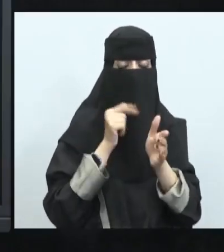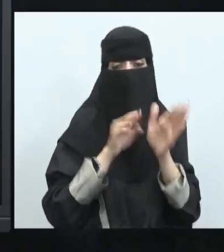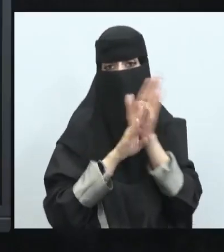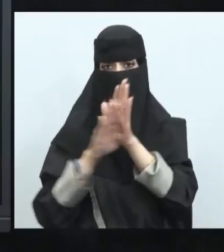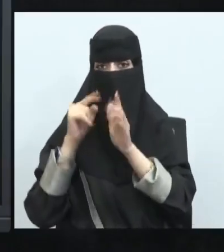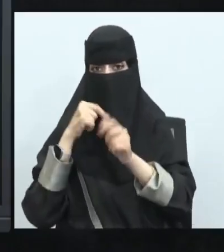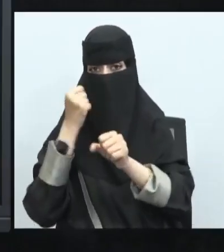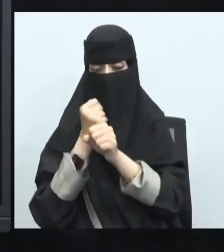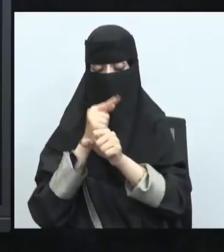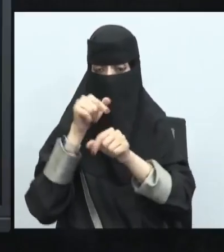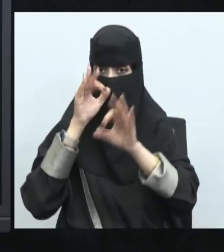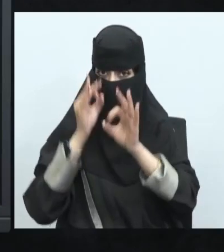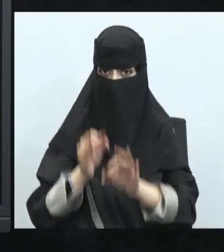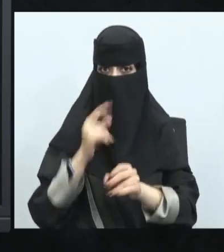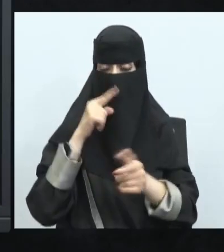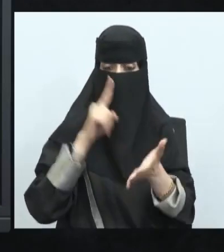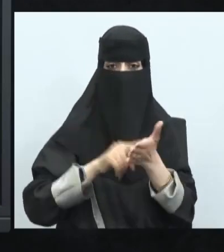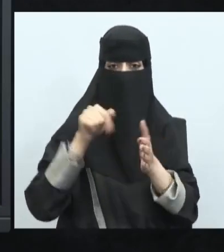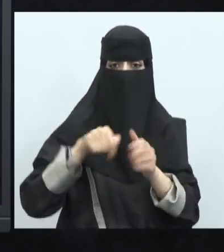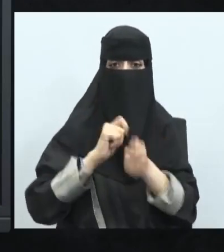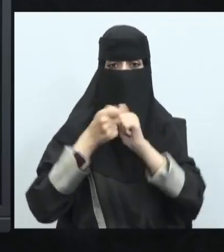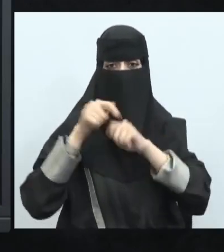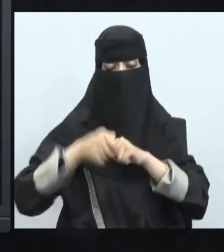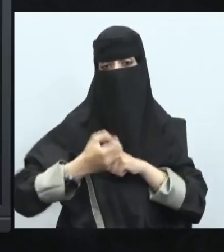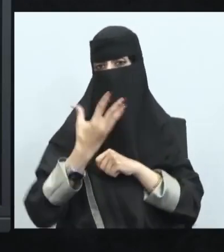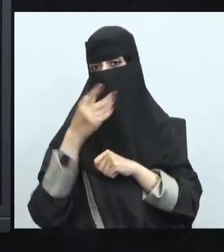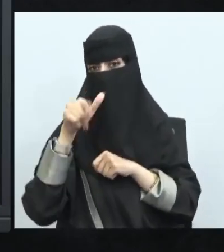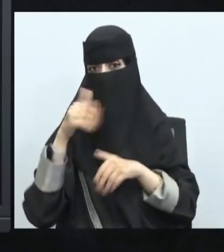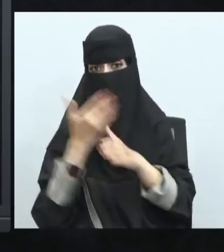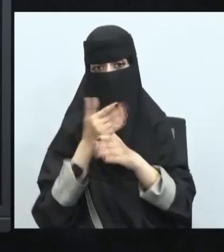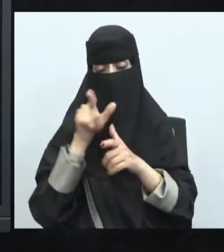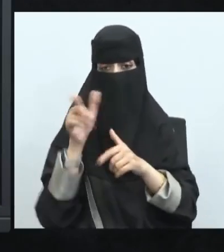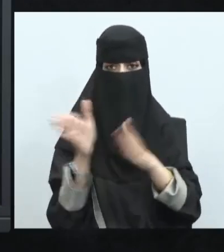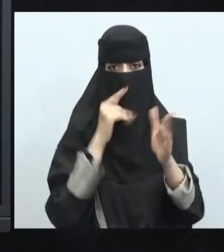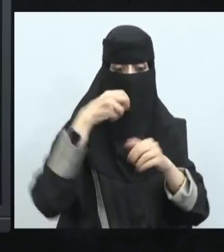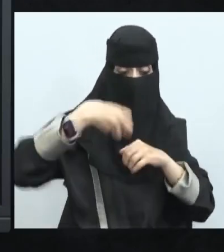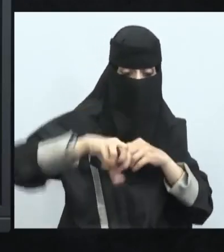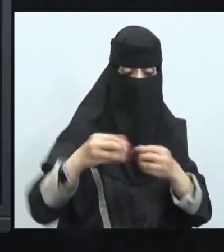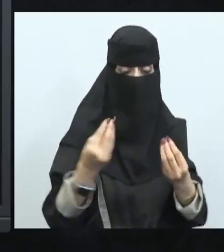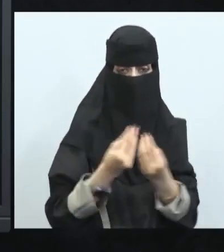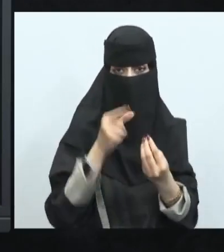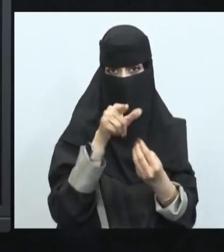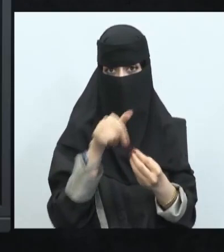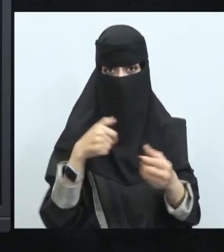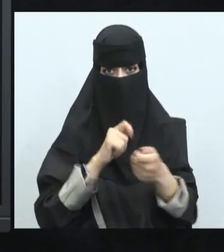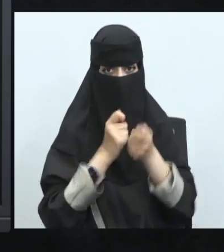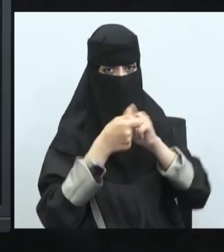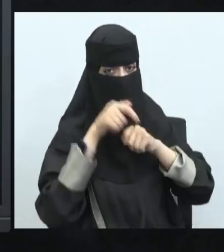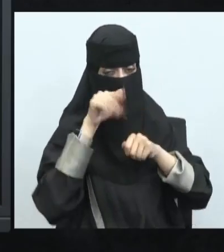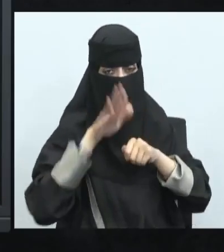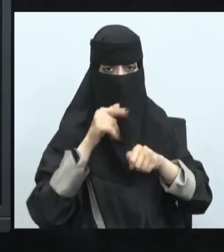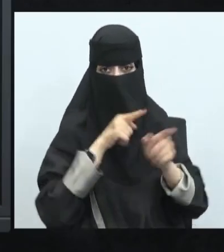نحو العمل لكي يثبتون ايضا ان هذا التغيير ايجابي لانهم يعتبرون جزء من هذا التغيير او